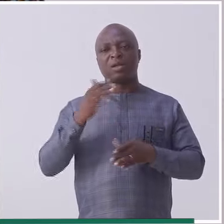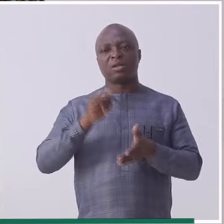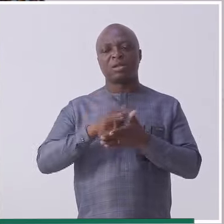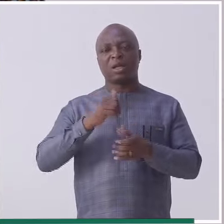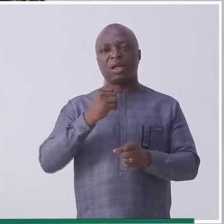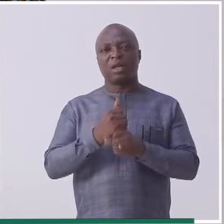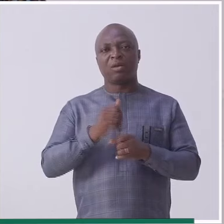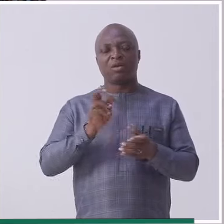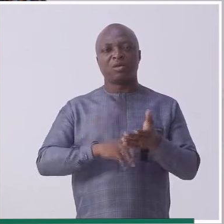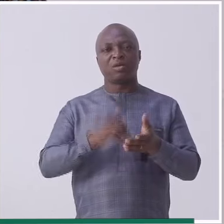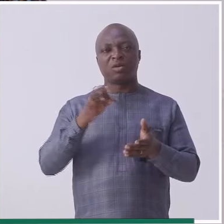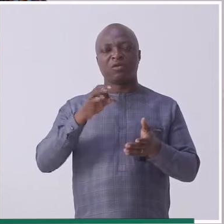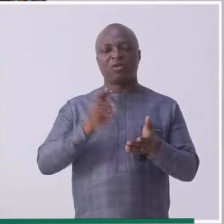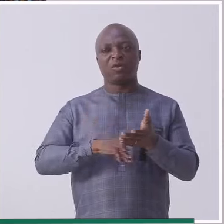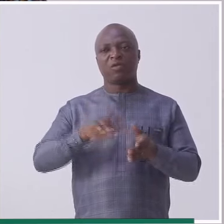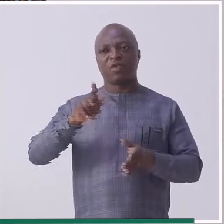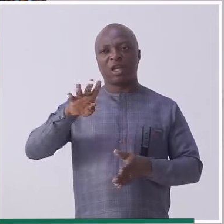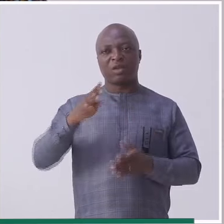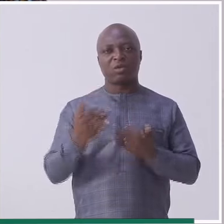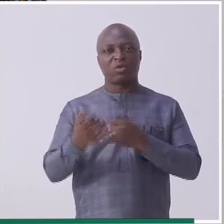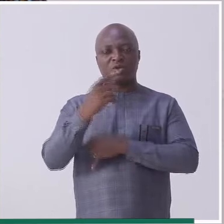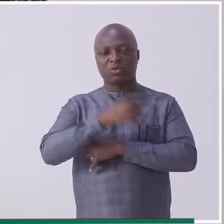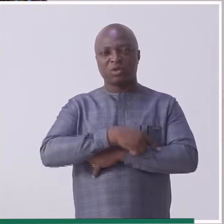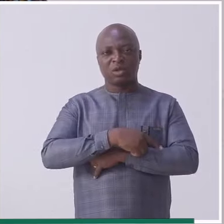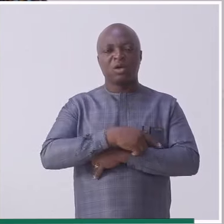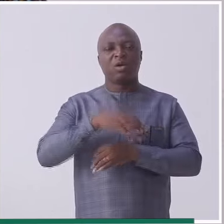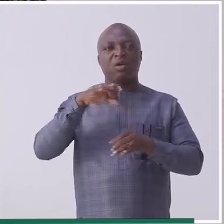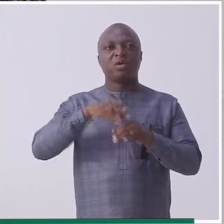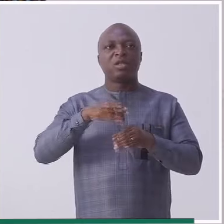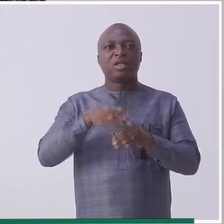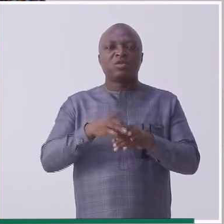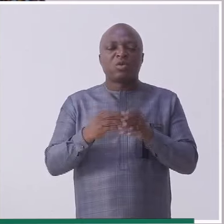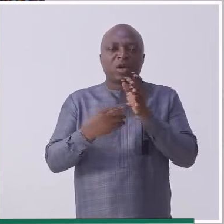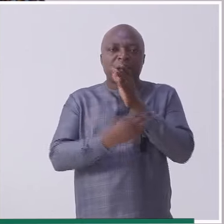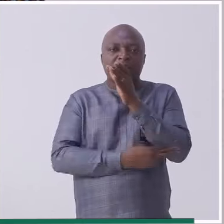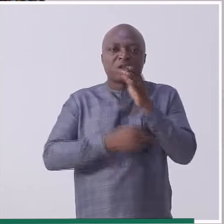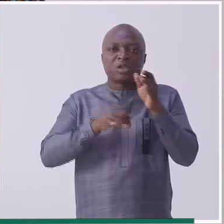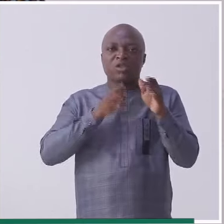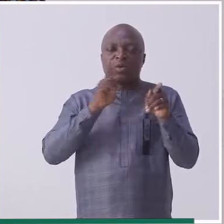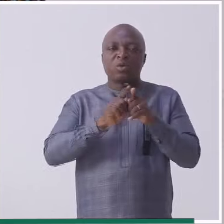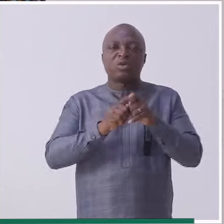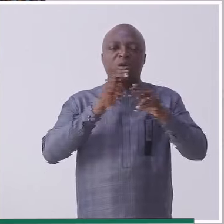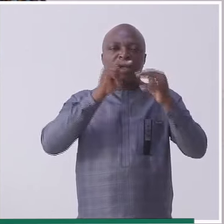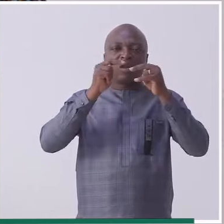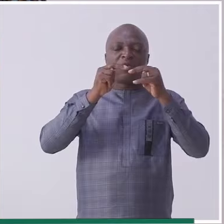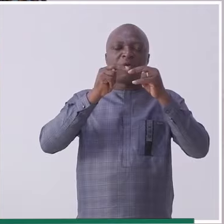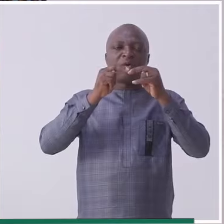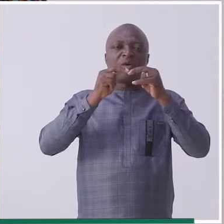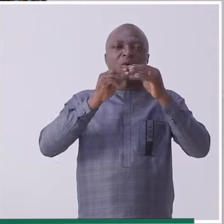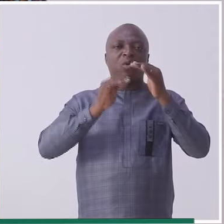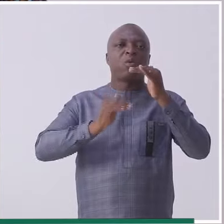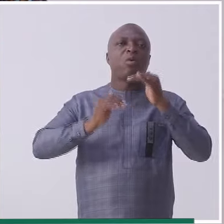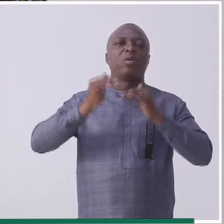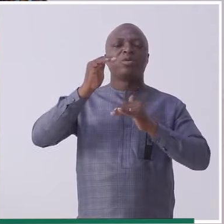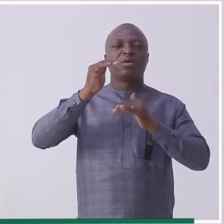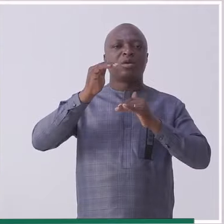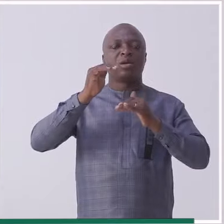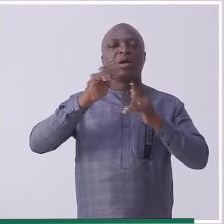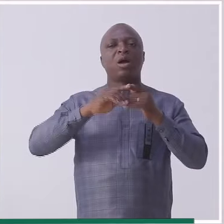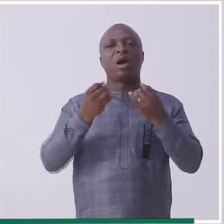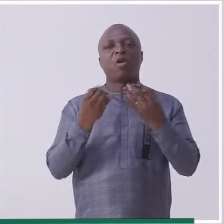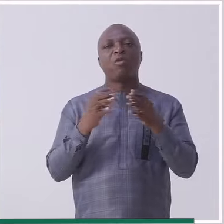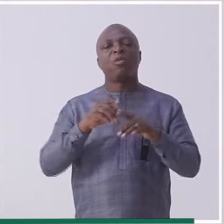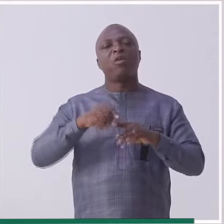5 années, 2019-2024 aujourd'hui, aux élections régionales qui sont le niveau au-dessus. À combien